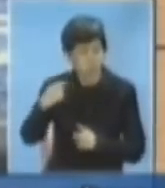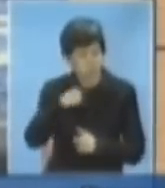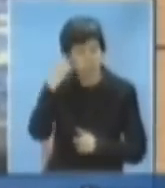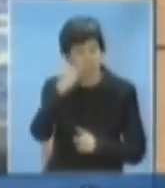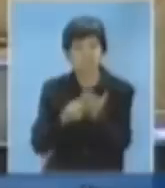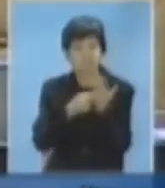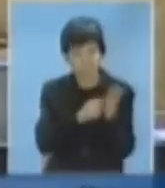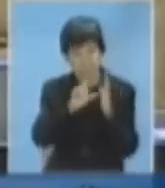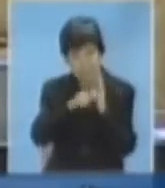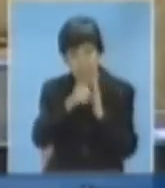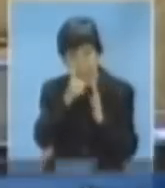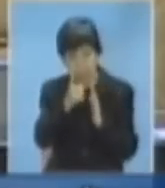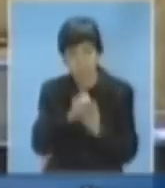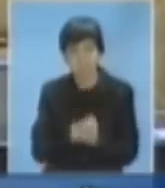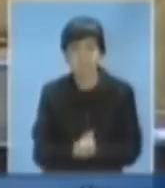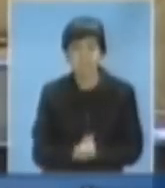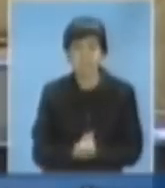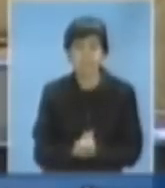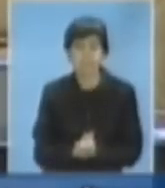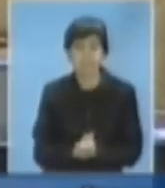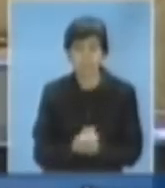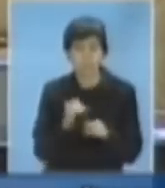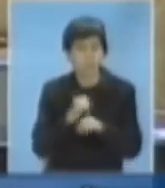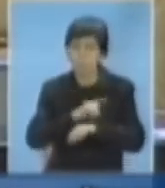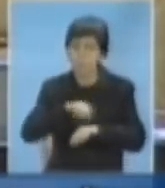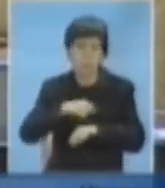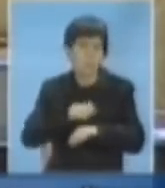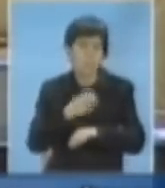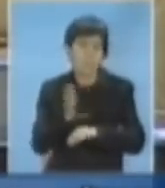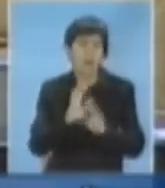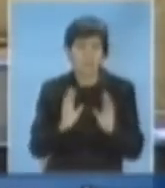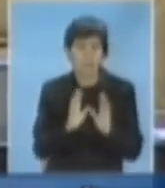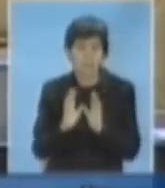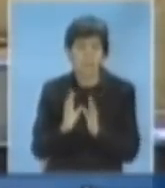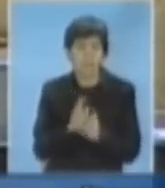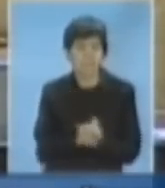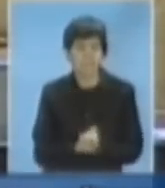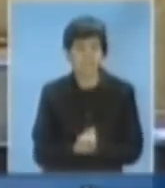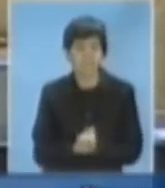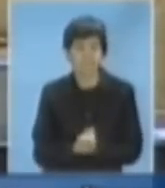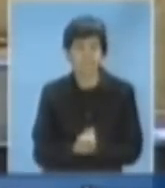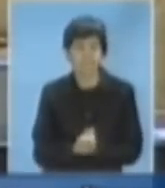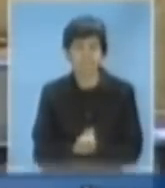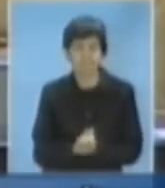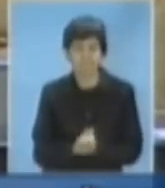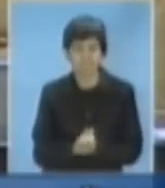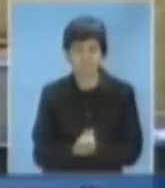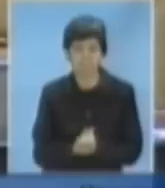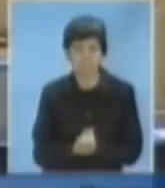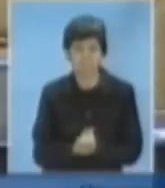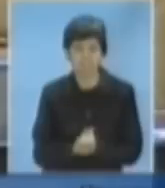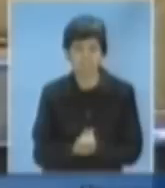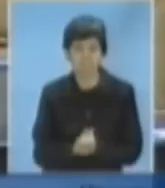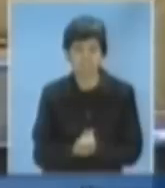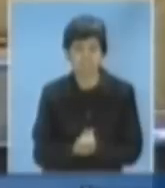ติดภารกิจทัวร์ลุ่มน้ำแต่มอบหมายให้พลเอกยุทธศักดิ์ศศิประภารองนายกรัฐมนตรีมาตอบคำถามแทน